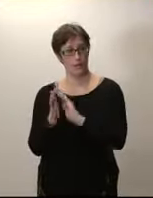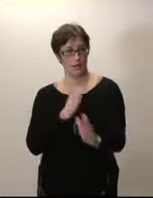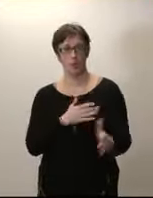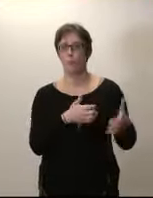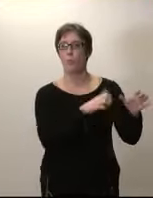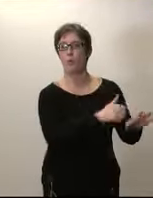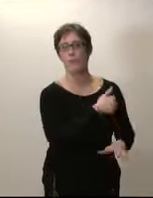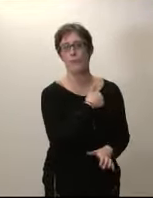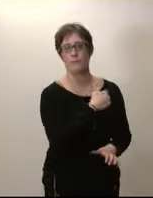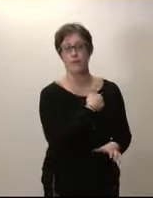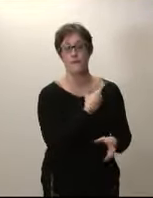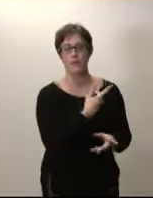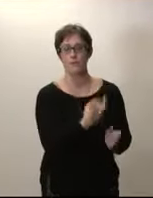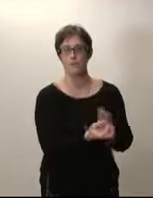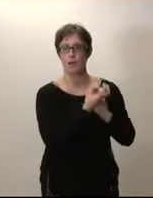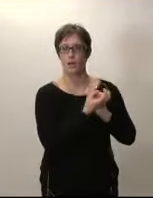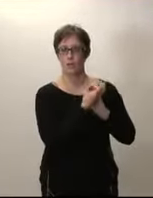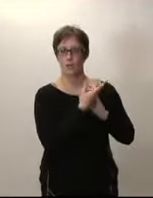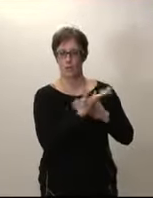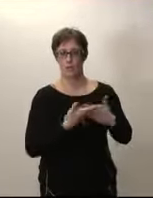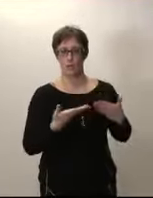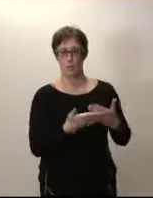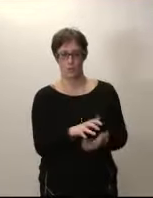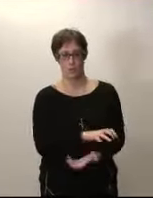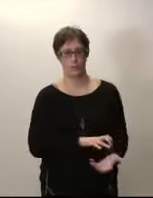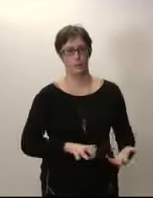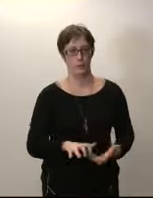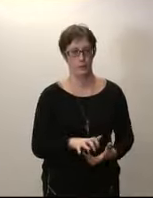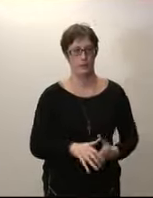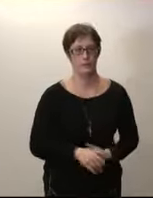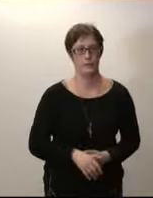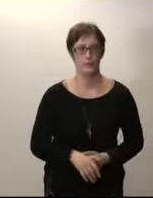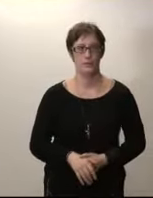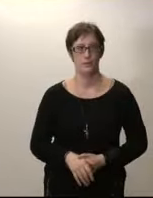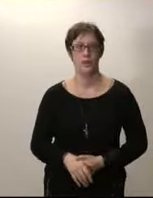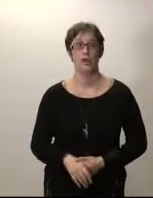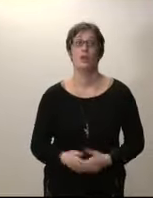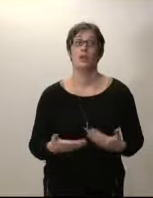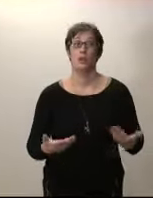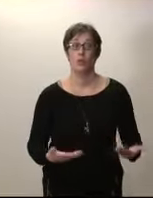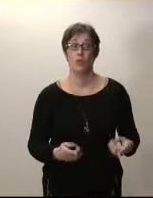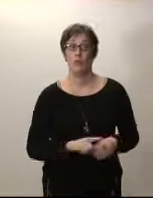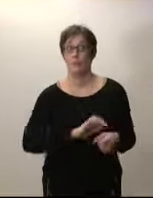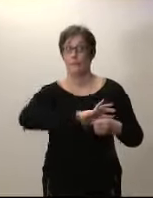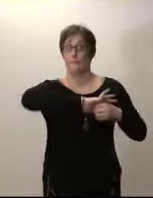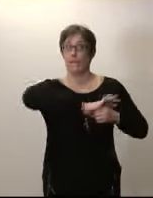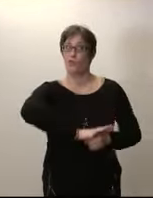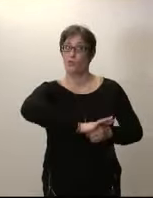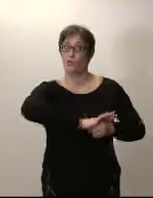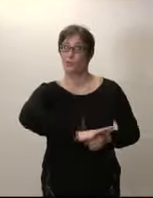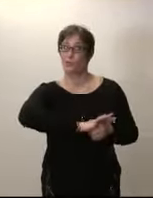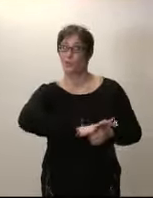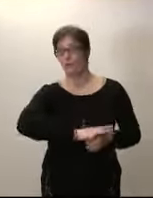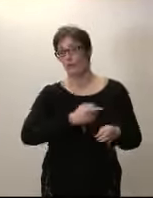qui nous ont mis là où nous en sommes. Voilà. Et donc, ces pressions et répondre aux pressions des banques,